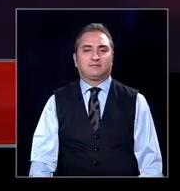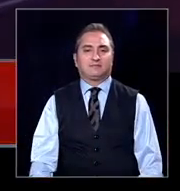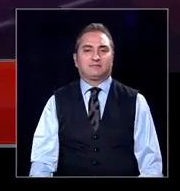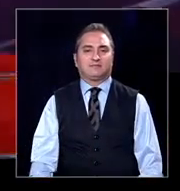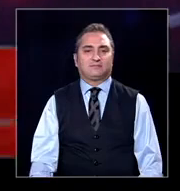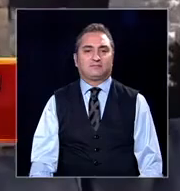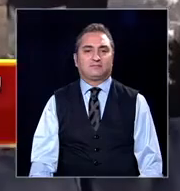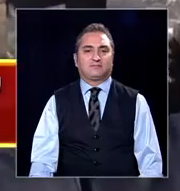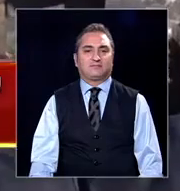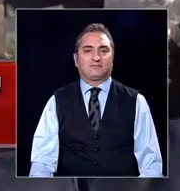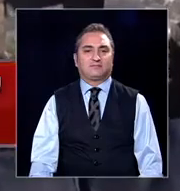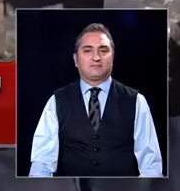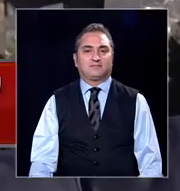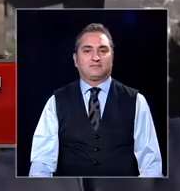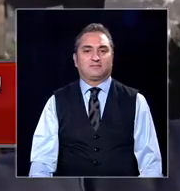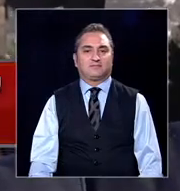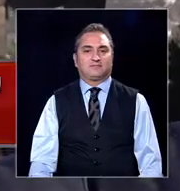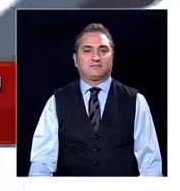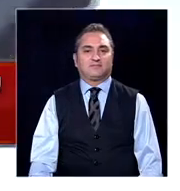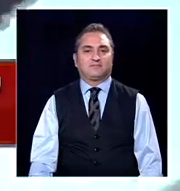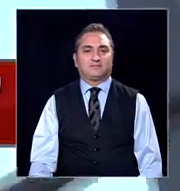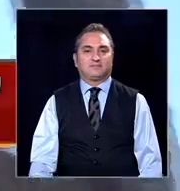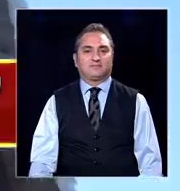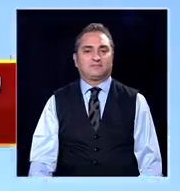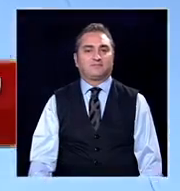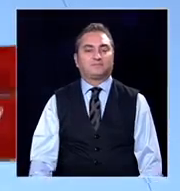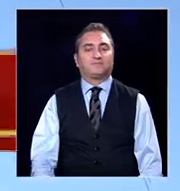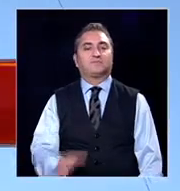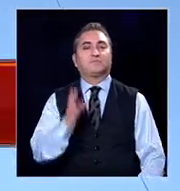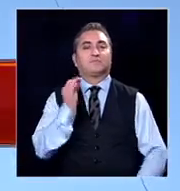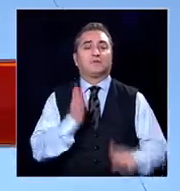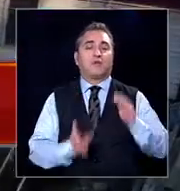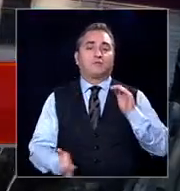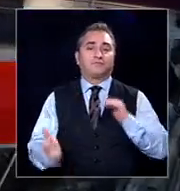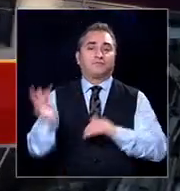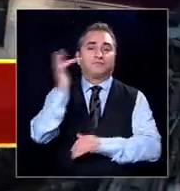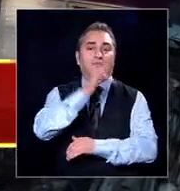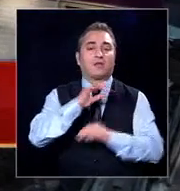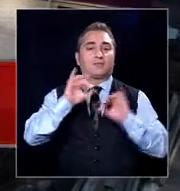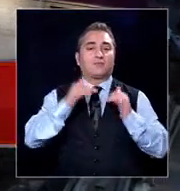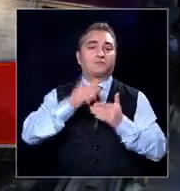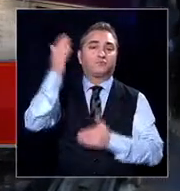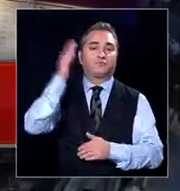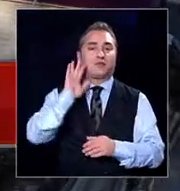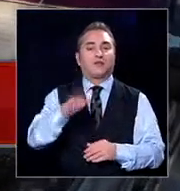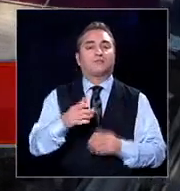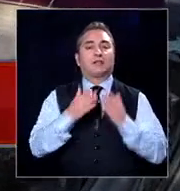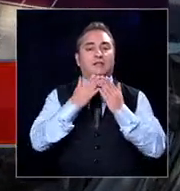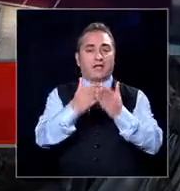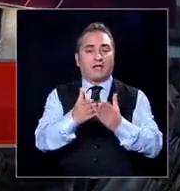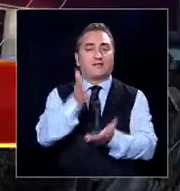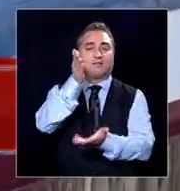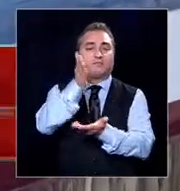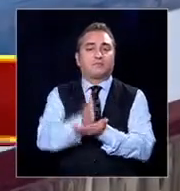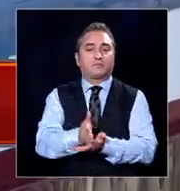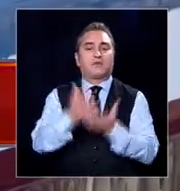ama başarabildik. Zahmetsiz olan hiçbir şey güzel olmaz. 661 rakımlı tepeye tekneden kafeyi nihayet